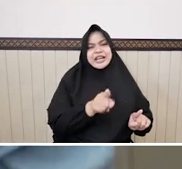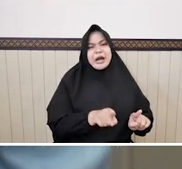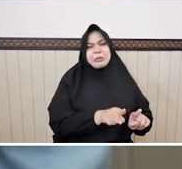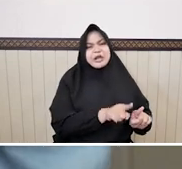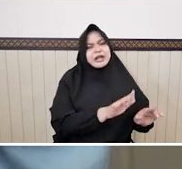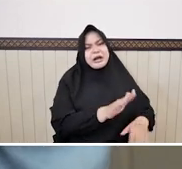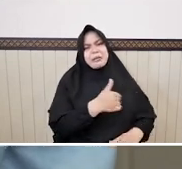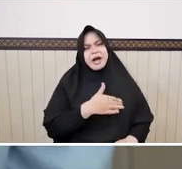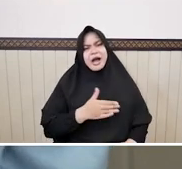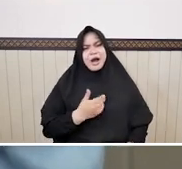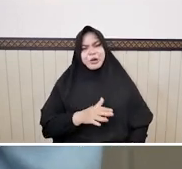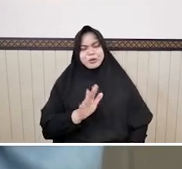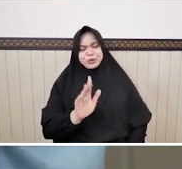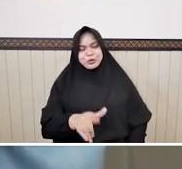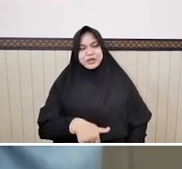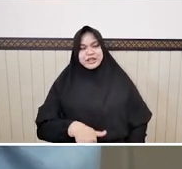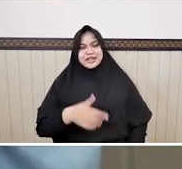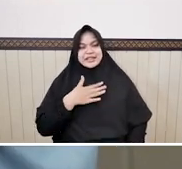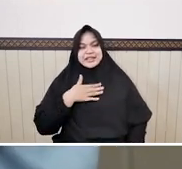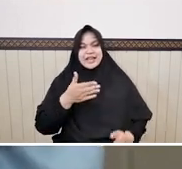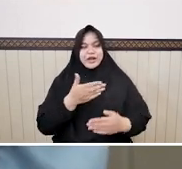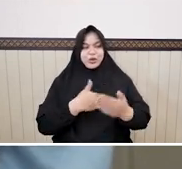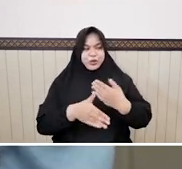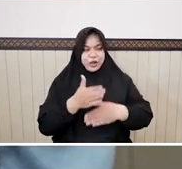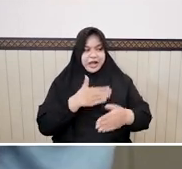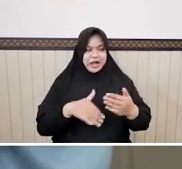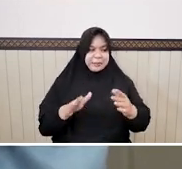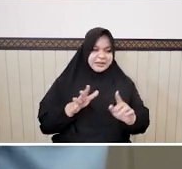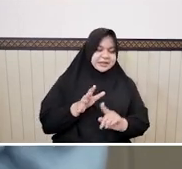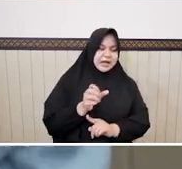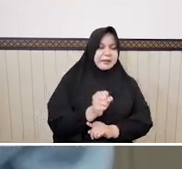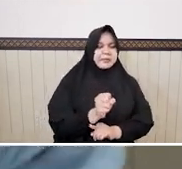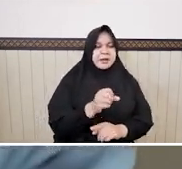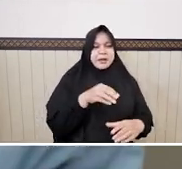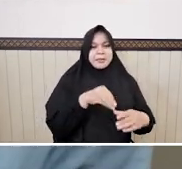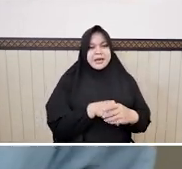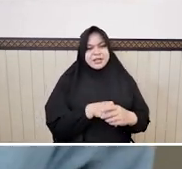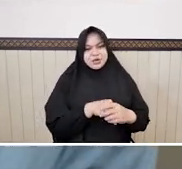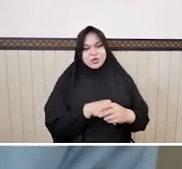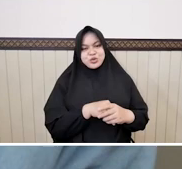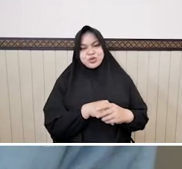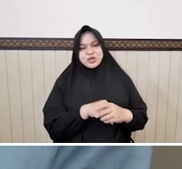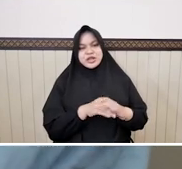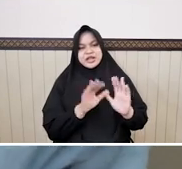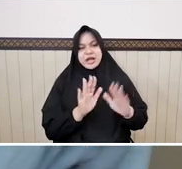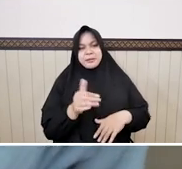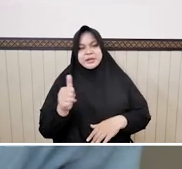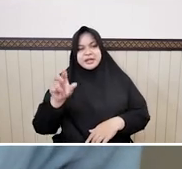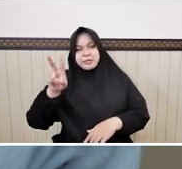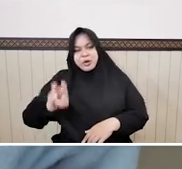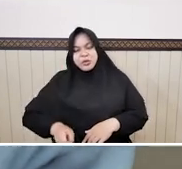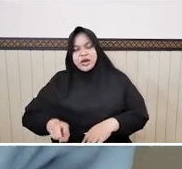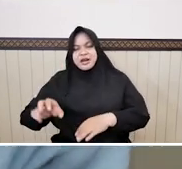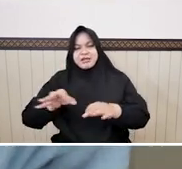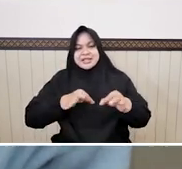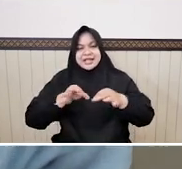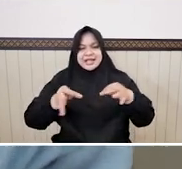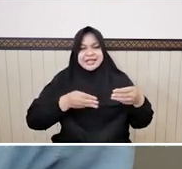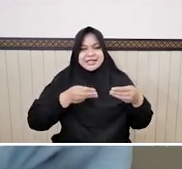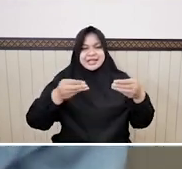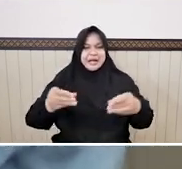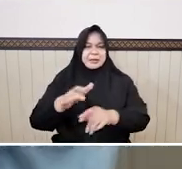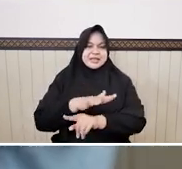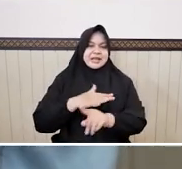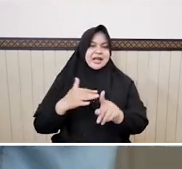lain artinya kemudian ke saya ulang mencapai masuk dan dia mestinya bisa menggunakan fasilitas yang memang disediakan